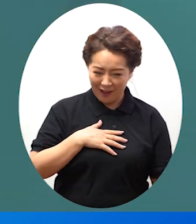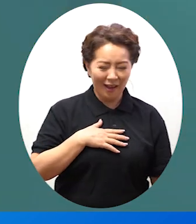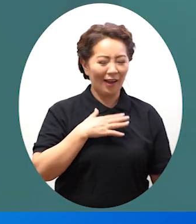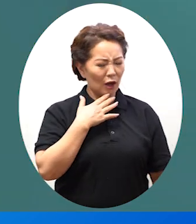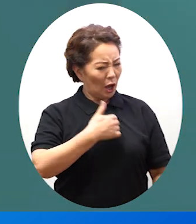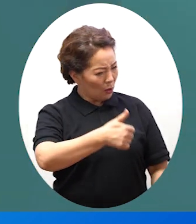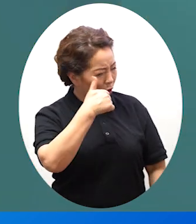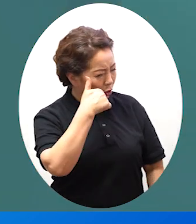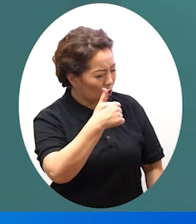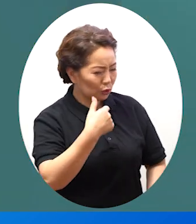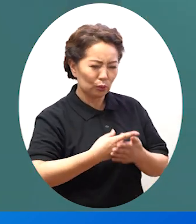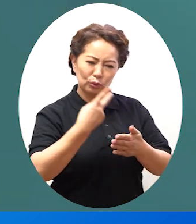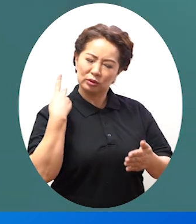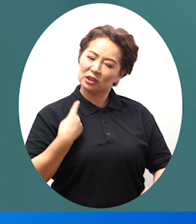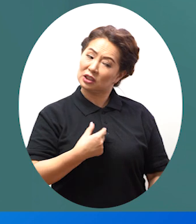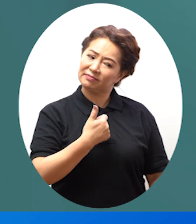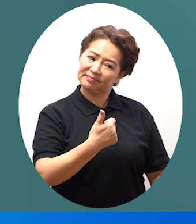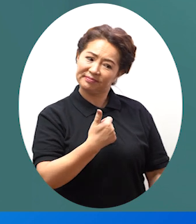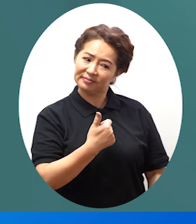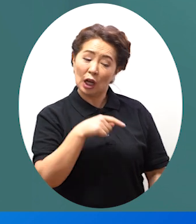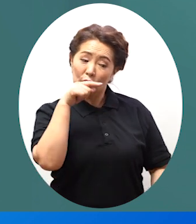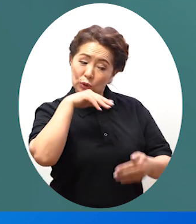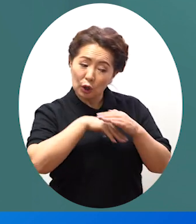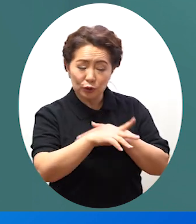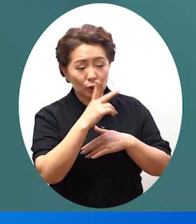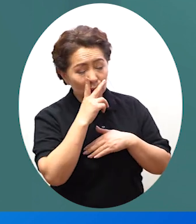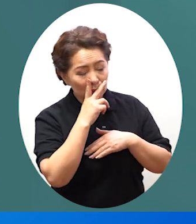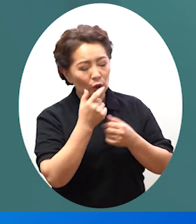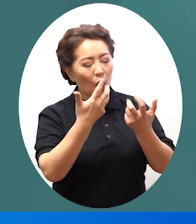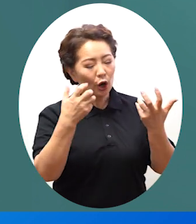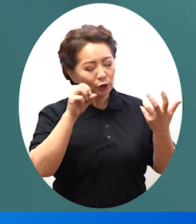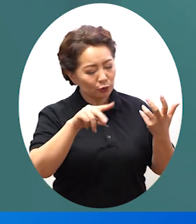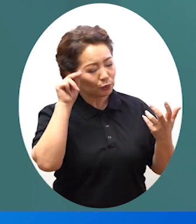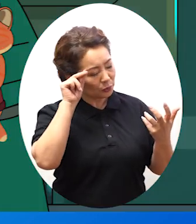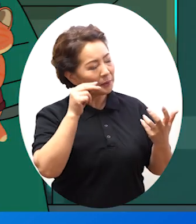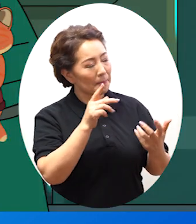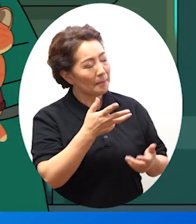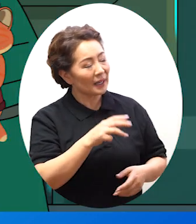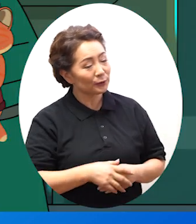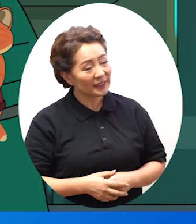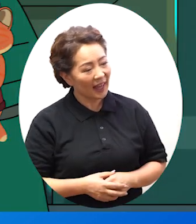Их гоё үлгэр байгаа юмсан. Ууг нь энэ үлгэрээр аялвал их зүй сурна да.